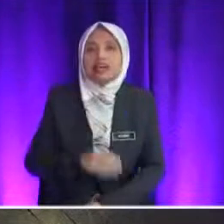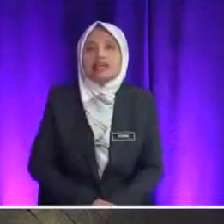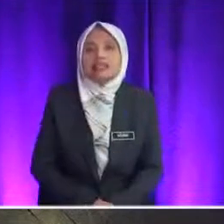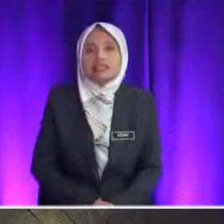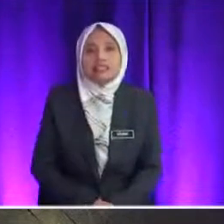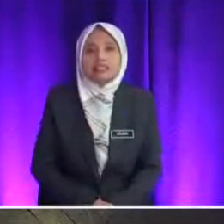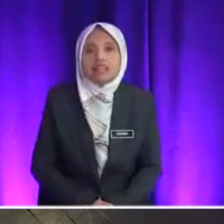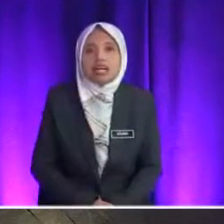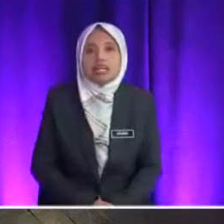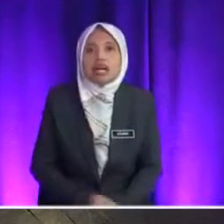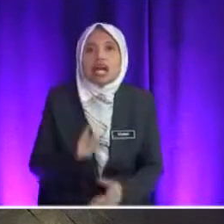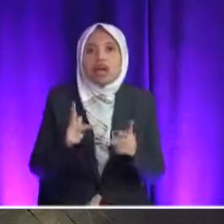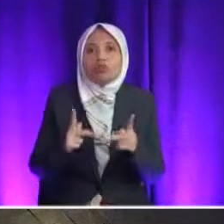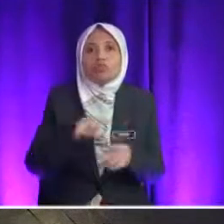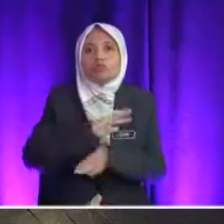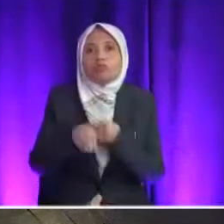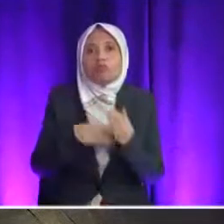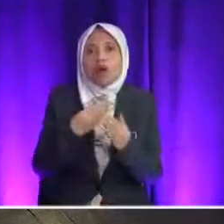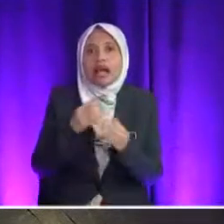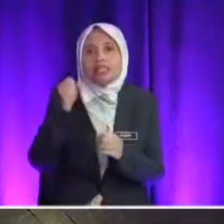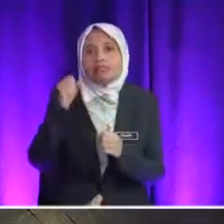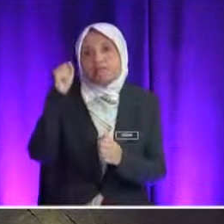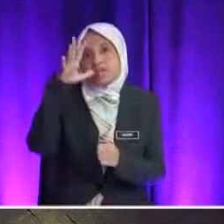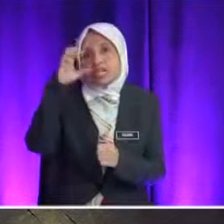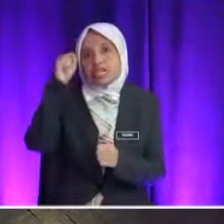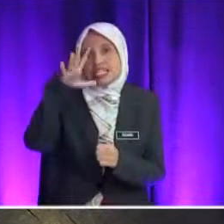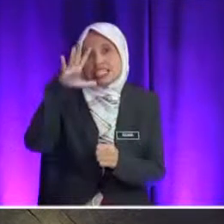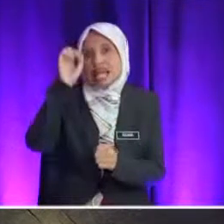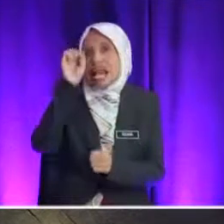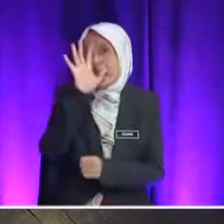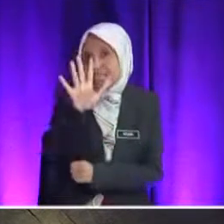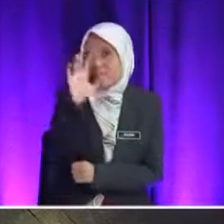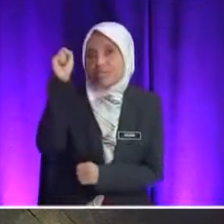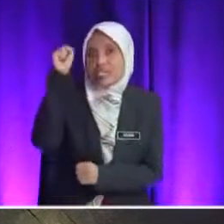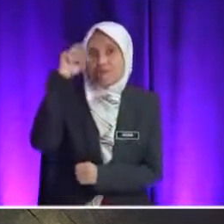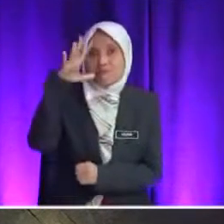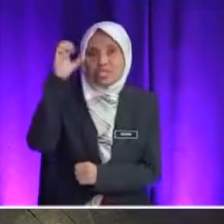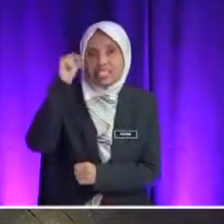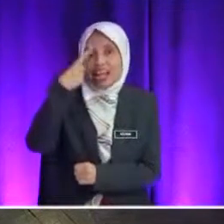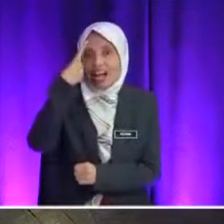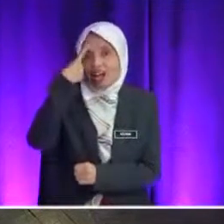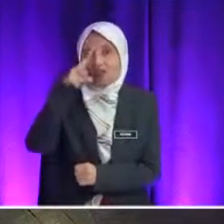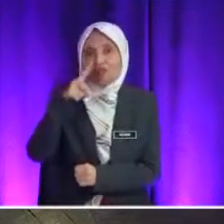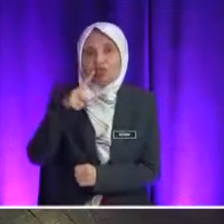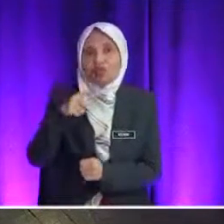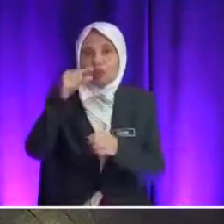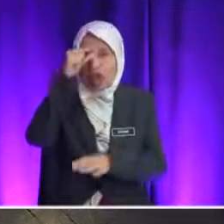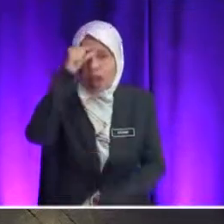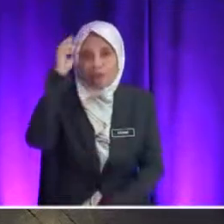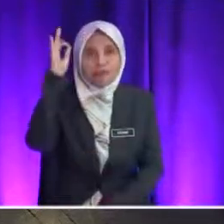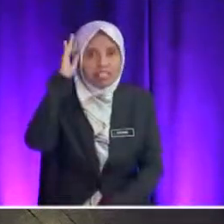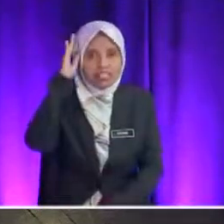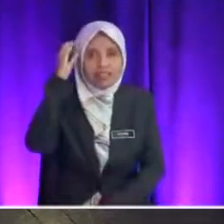kalau rating film Halimah bintang saya bagi lima bintang eh Alhamdulillah tiba titik